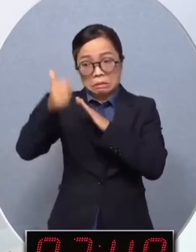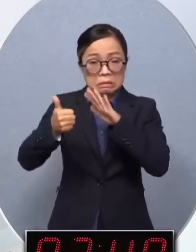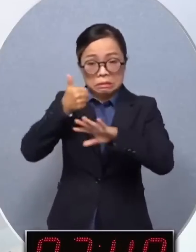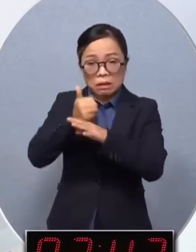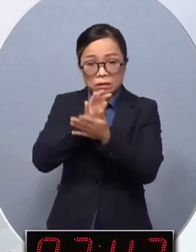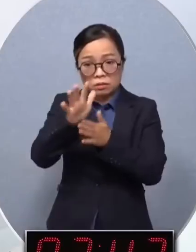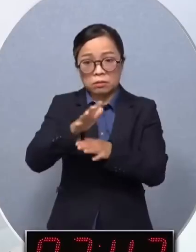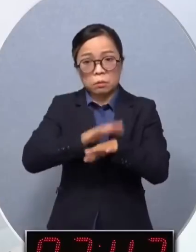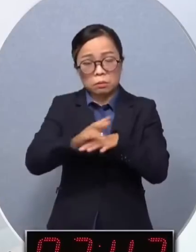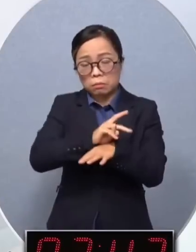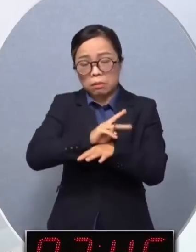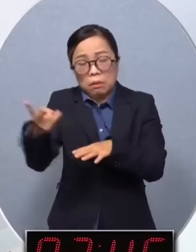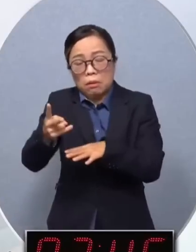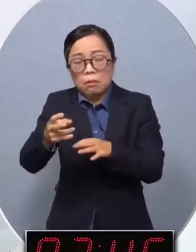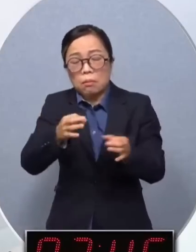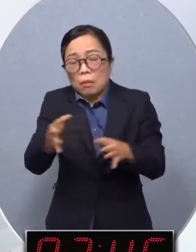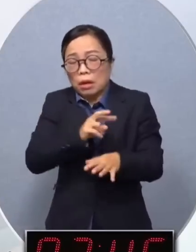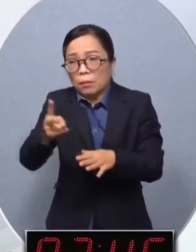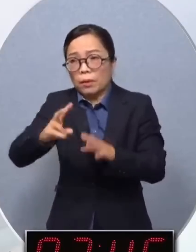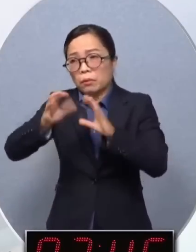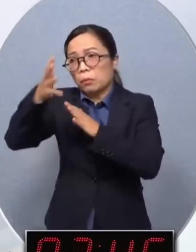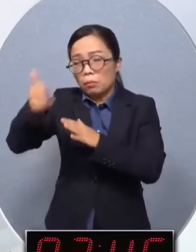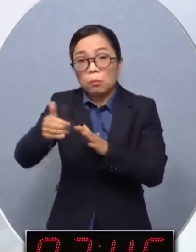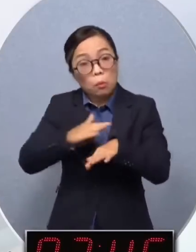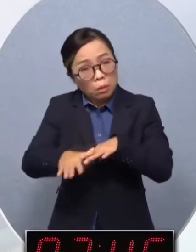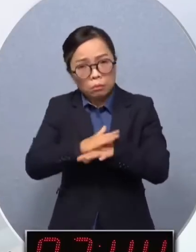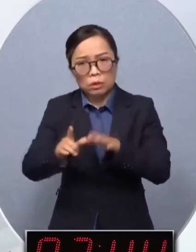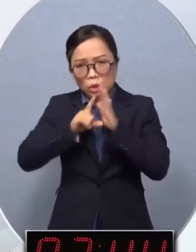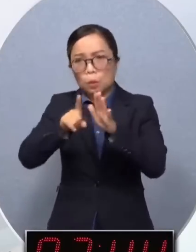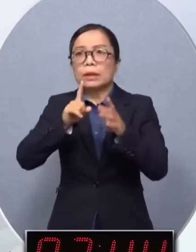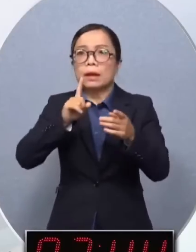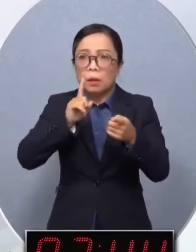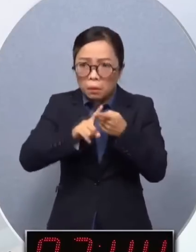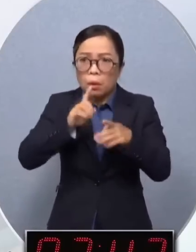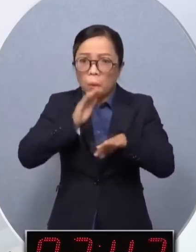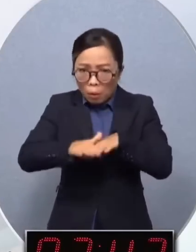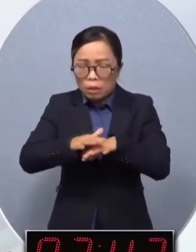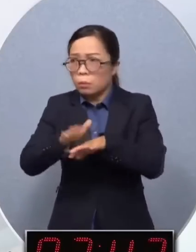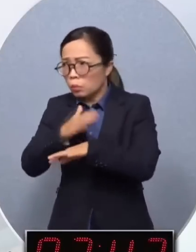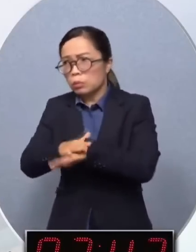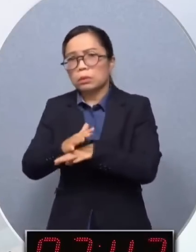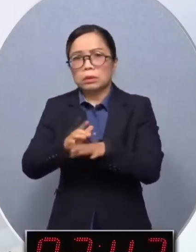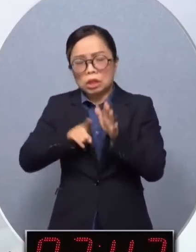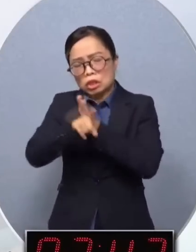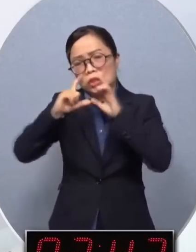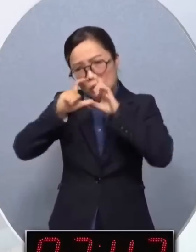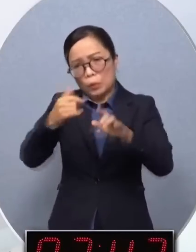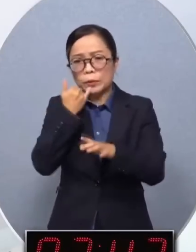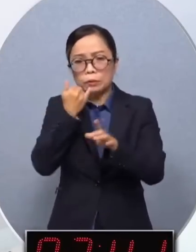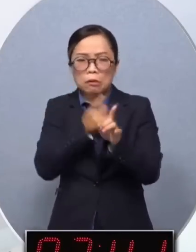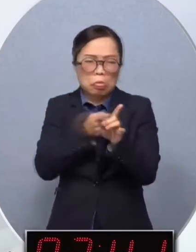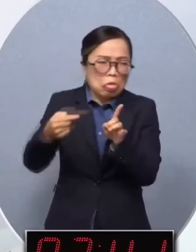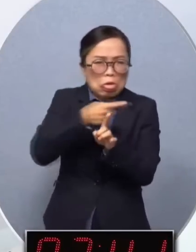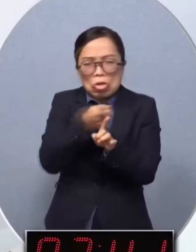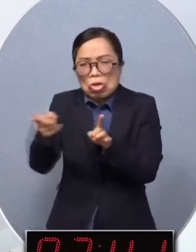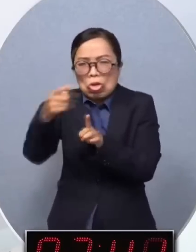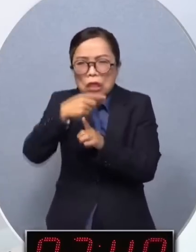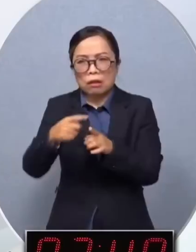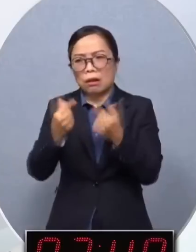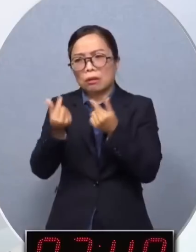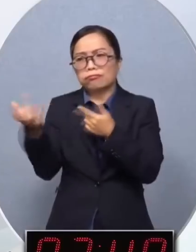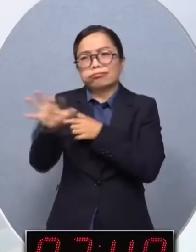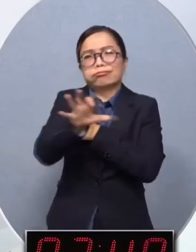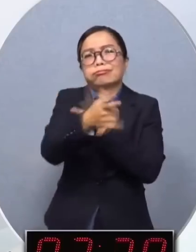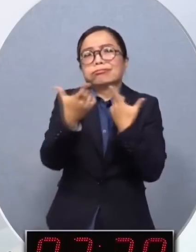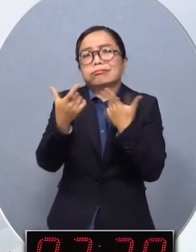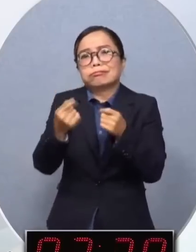之后会不会又去选总统，就 yes no 嘛、哦、那为什么还要这样子绕了一大圈、哦、像打路机一样、